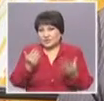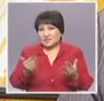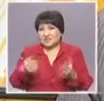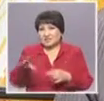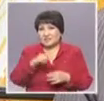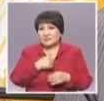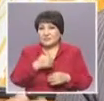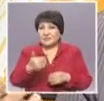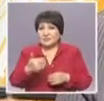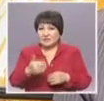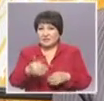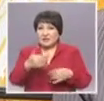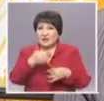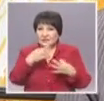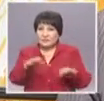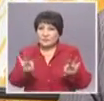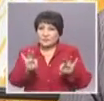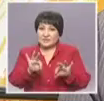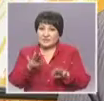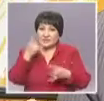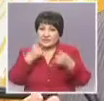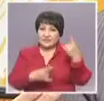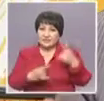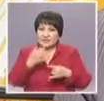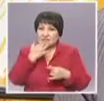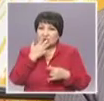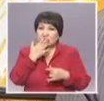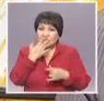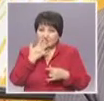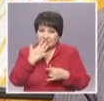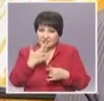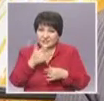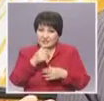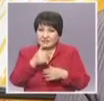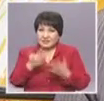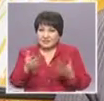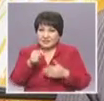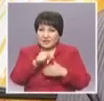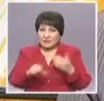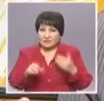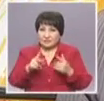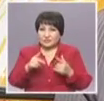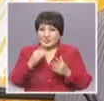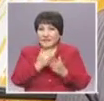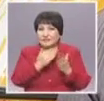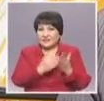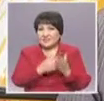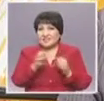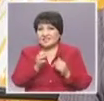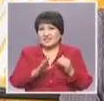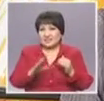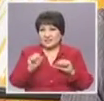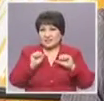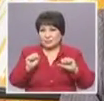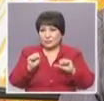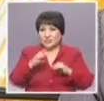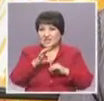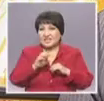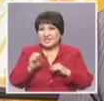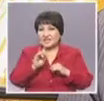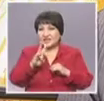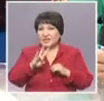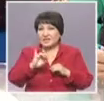доступно телевидение зарубежное, в том числе каналы Евроспорт, Евроньюз. Мы все видим,